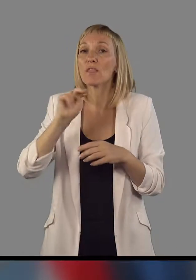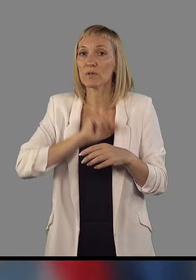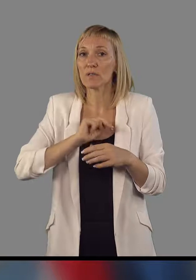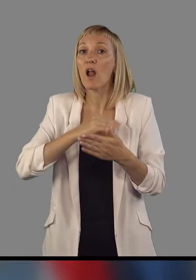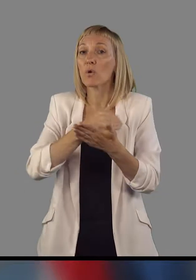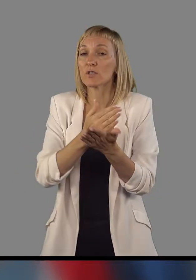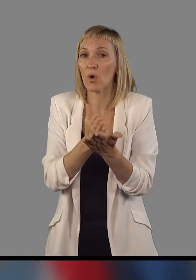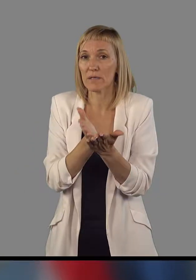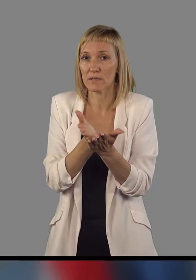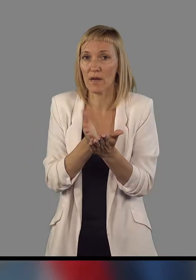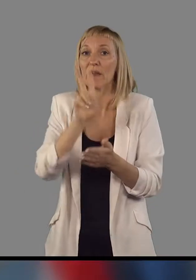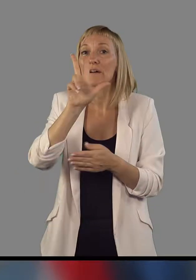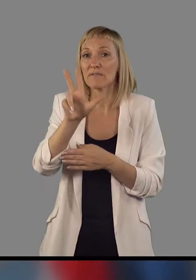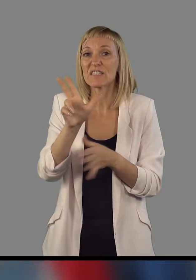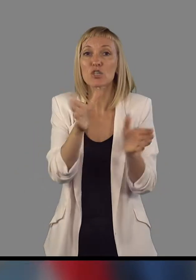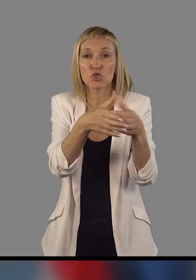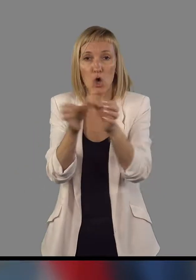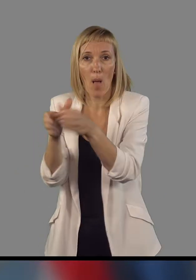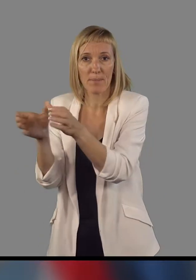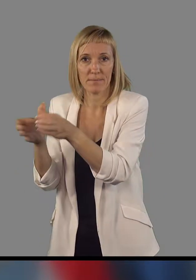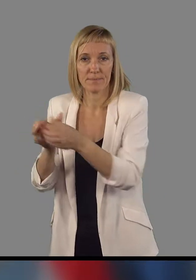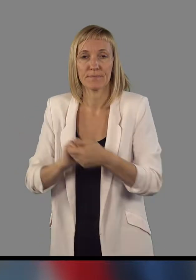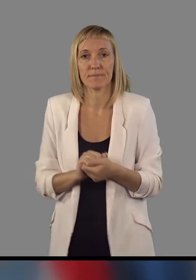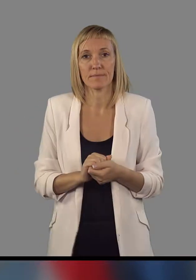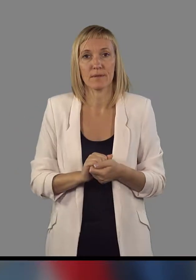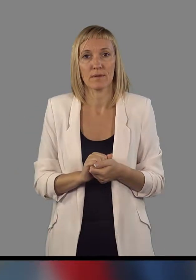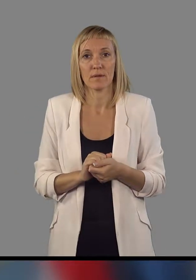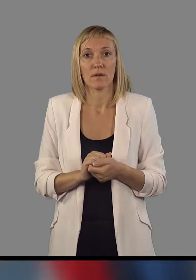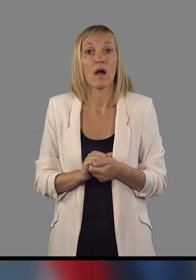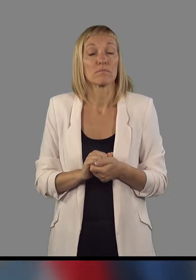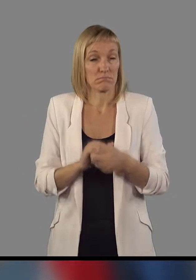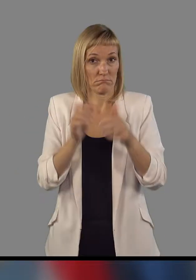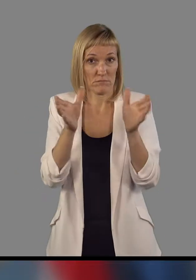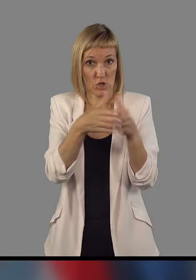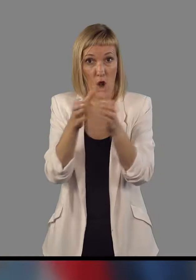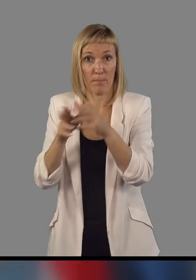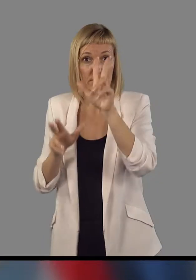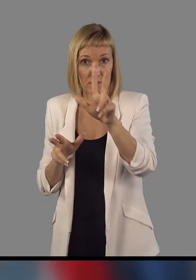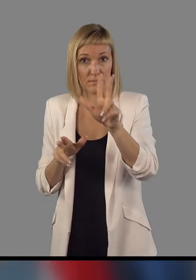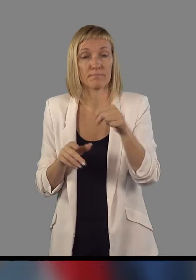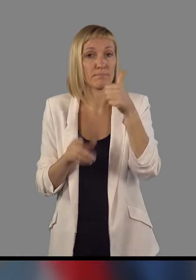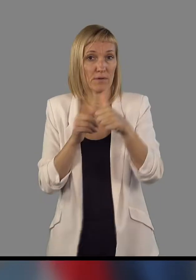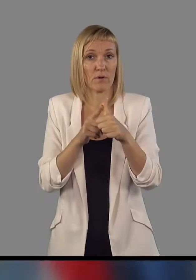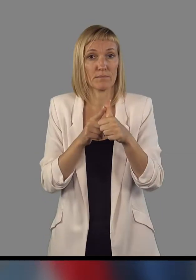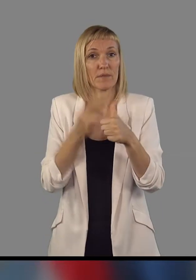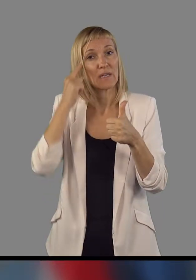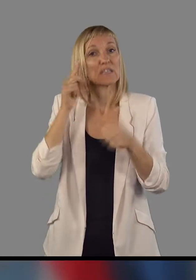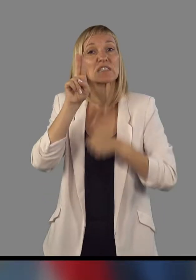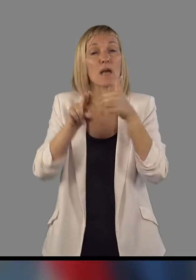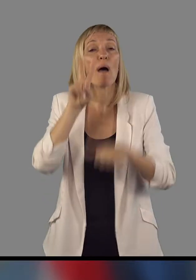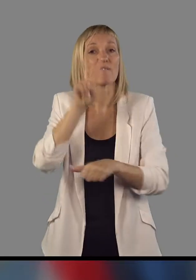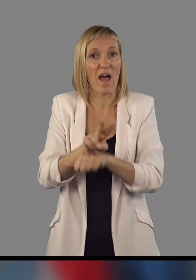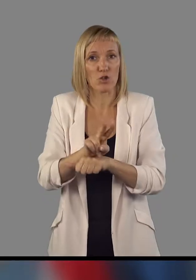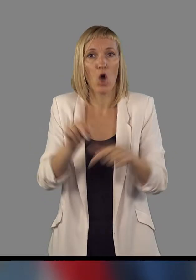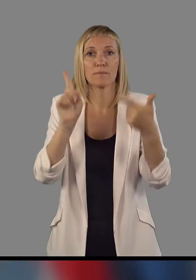Prednostne naloge so razdeljene v 3 sklope. Ti v ospredje postavljajo skrb